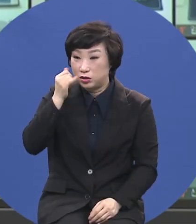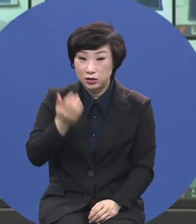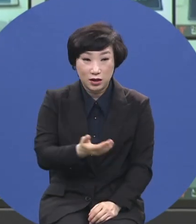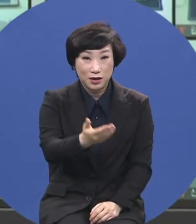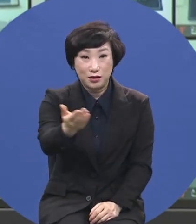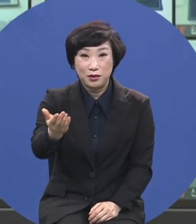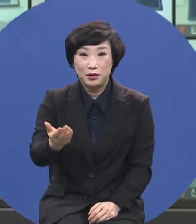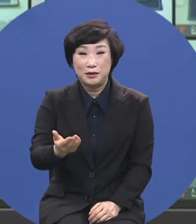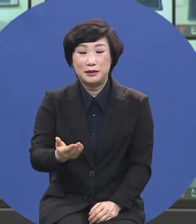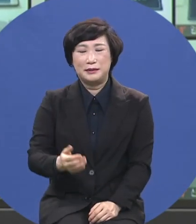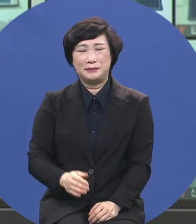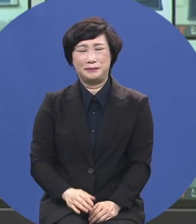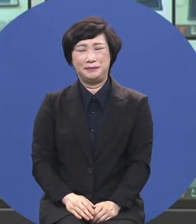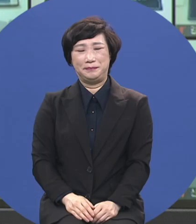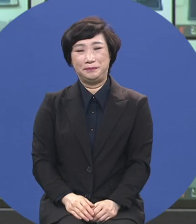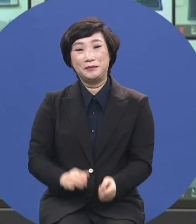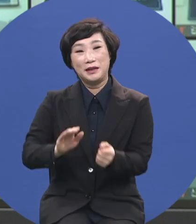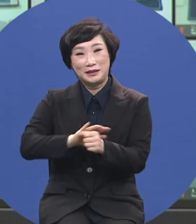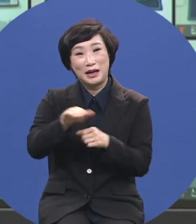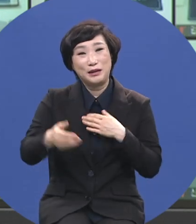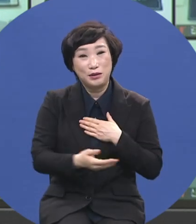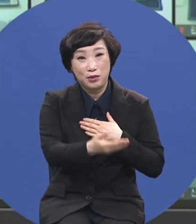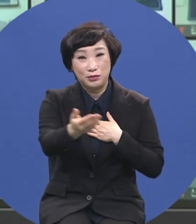해보았느냐. 사랑하는 여러분,